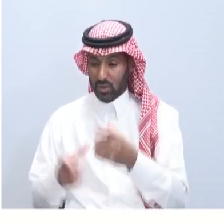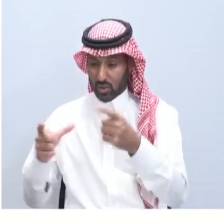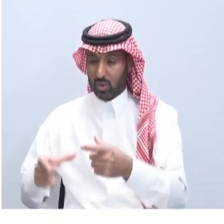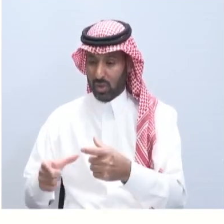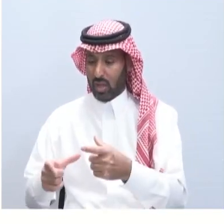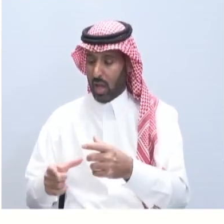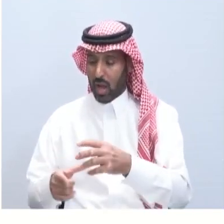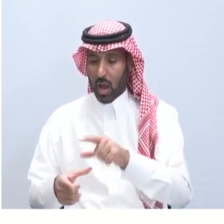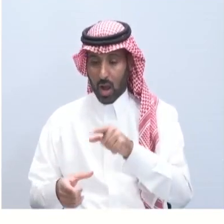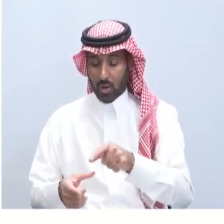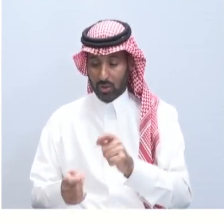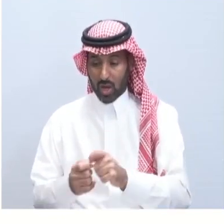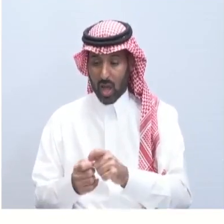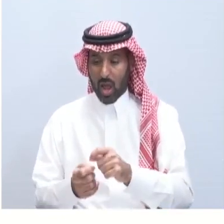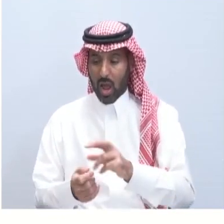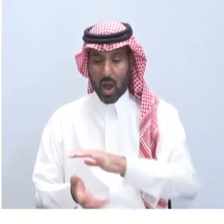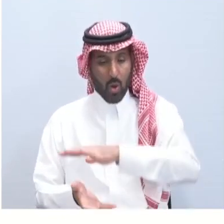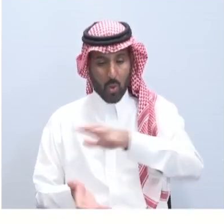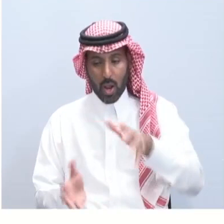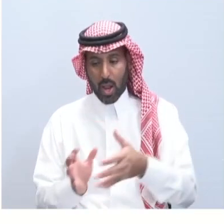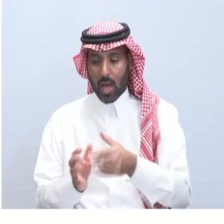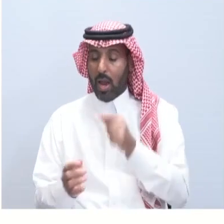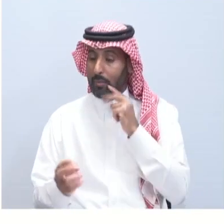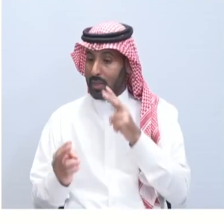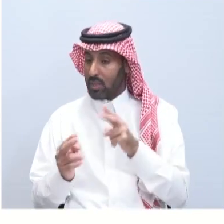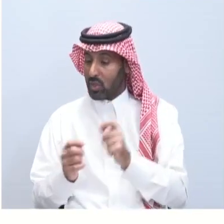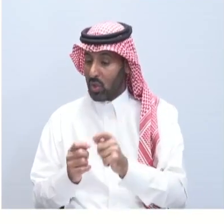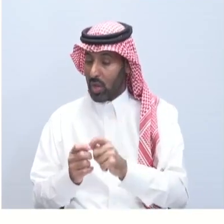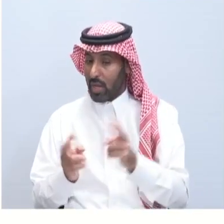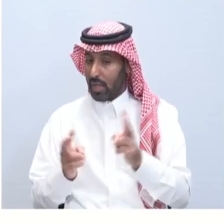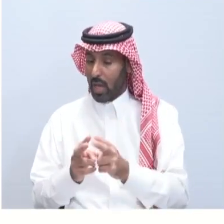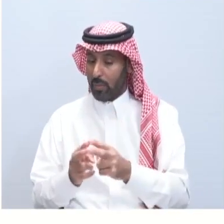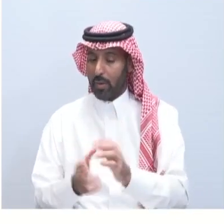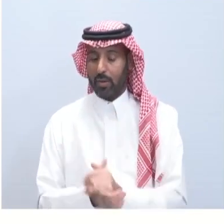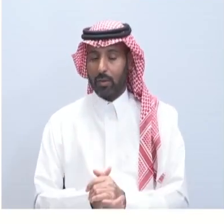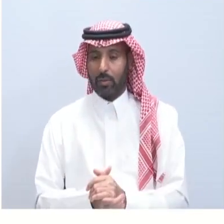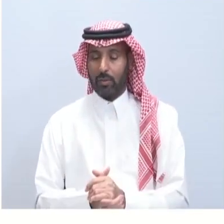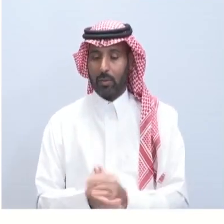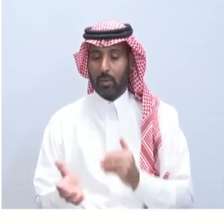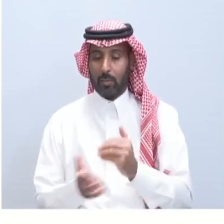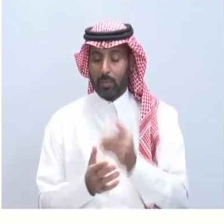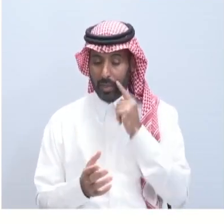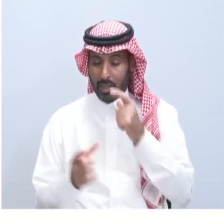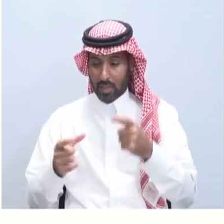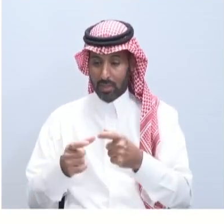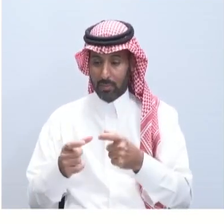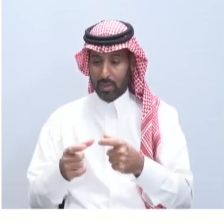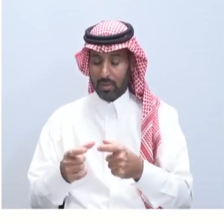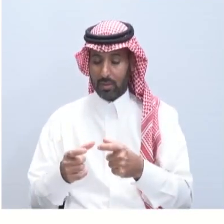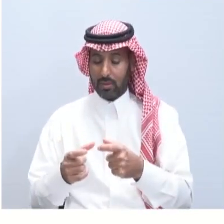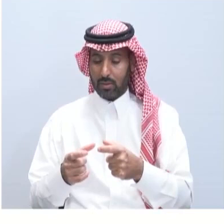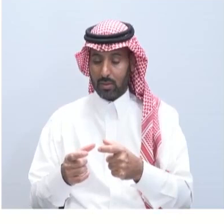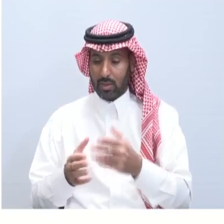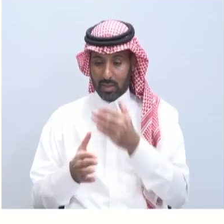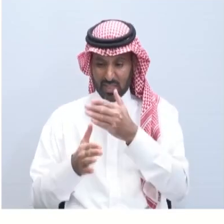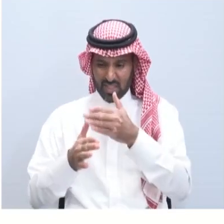حول العالم اليوم لانتاج الكهرباء تتم من خلال الاندماج او